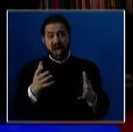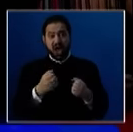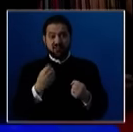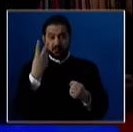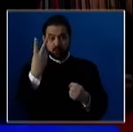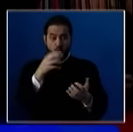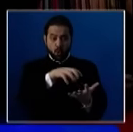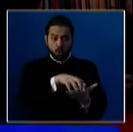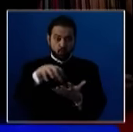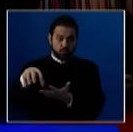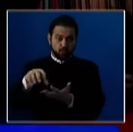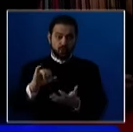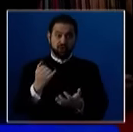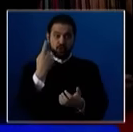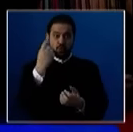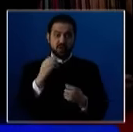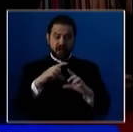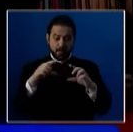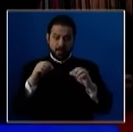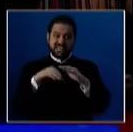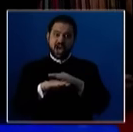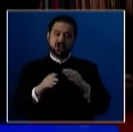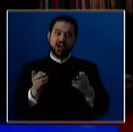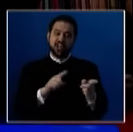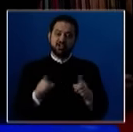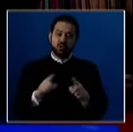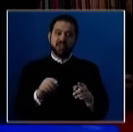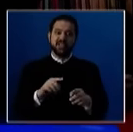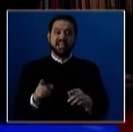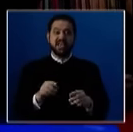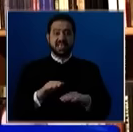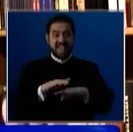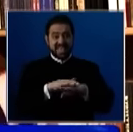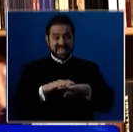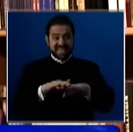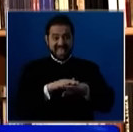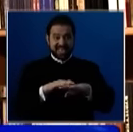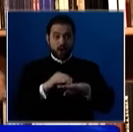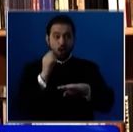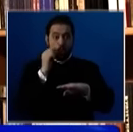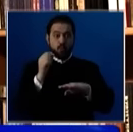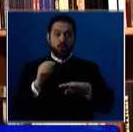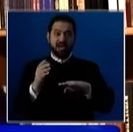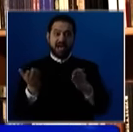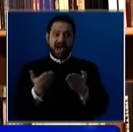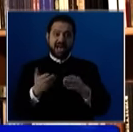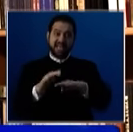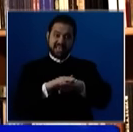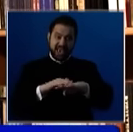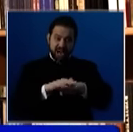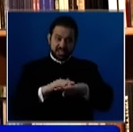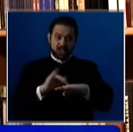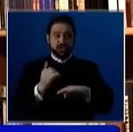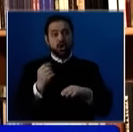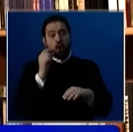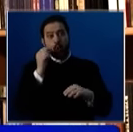sau două grupuri și un mesaj care circulă între ei. Iertătorul și iertatul, ca la matematică. Acum,